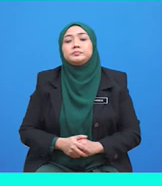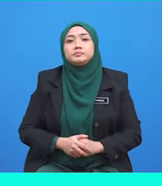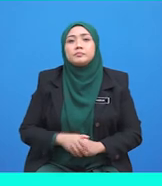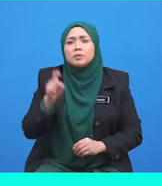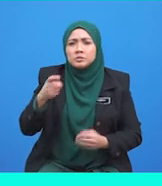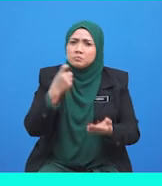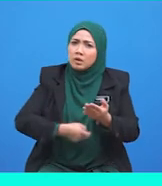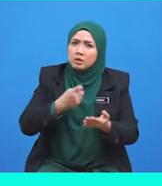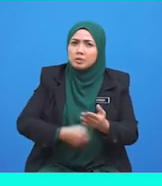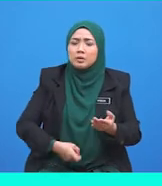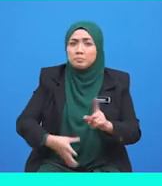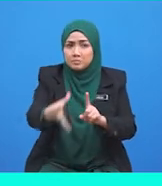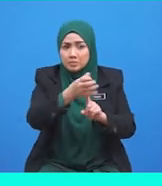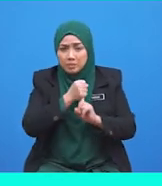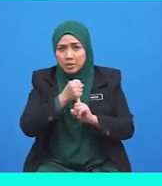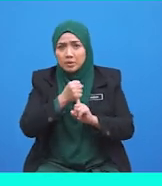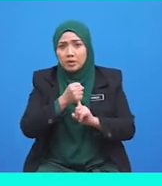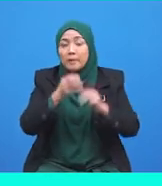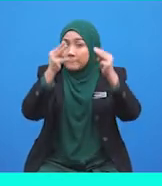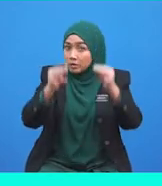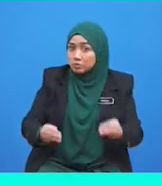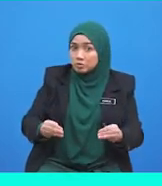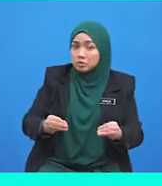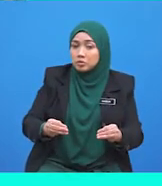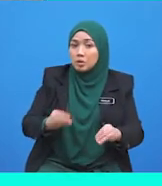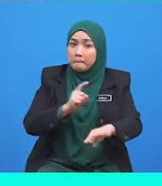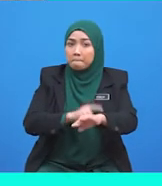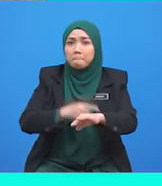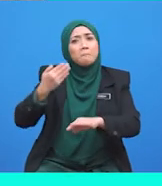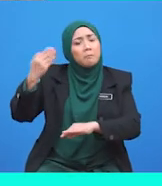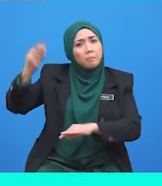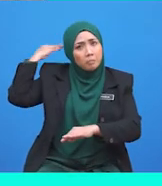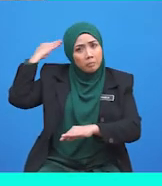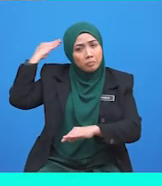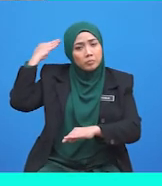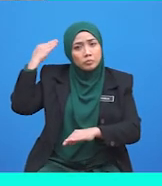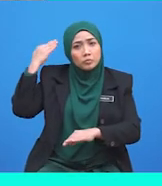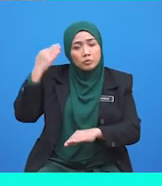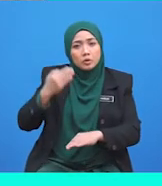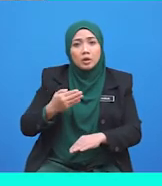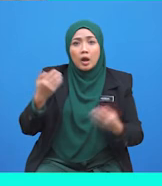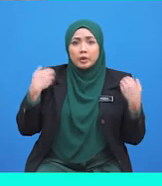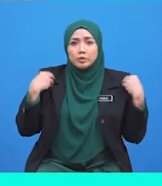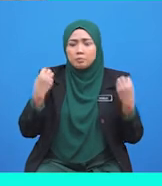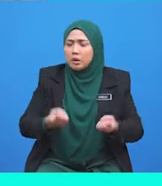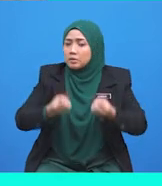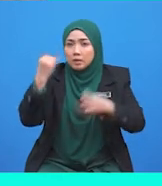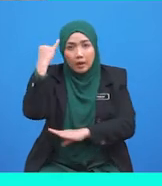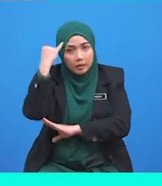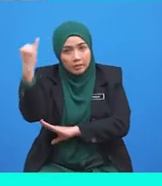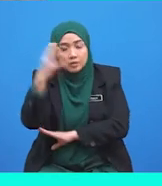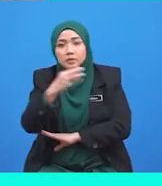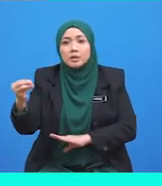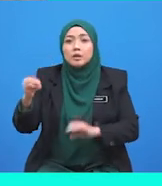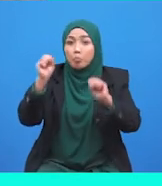menghargai pencapaian manusia zaman prasejarah yang telah melahirkan pelbagai idea dan tindakan yang